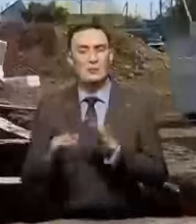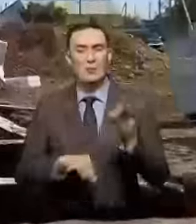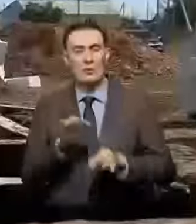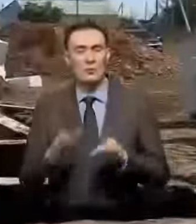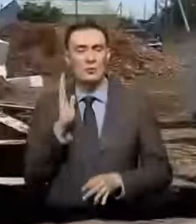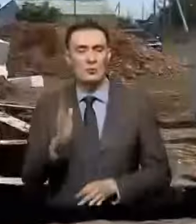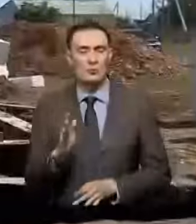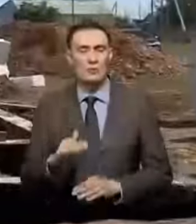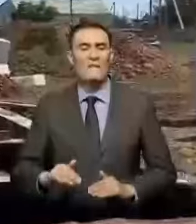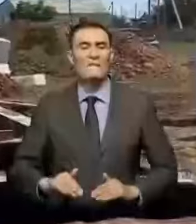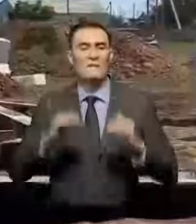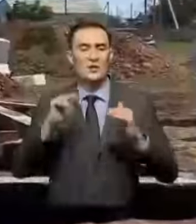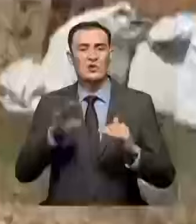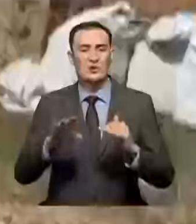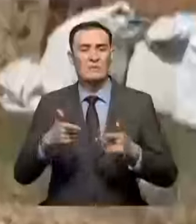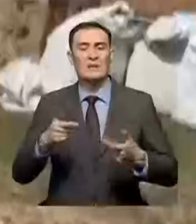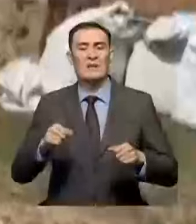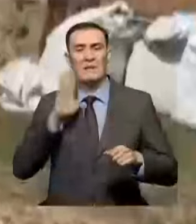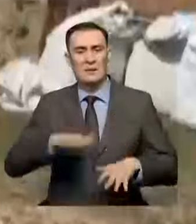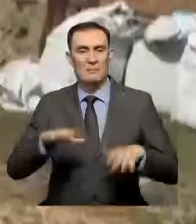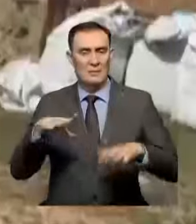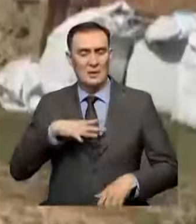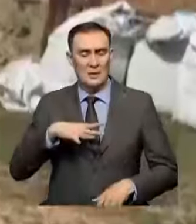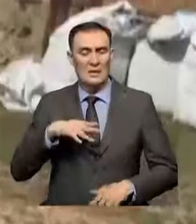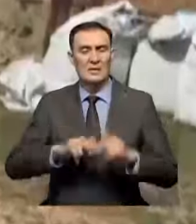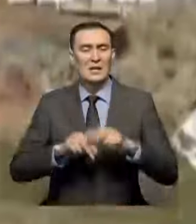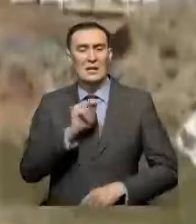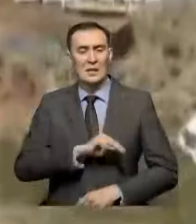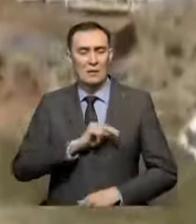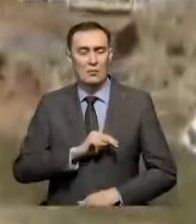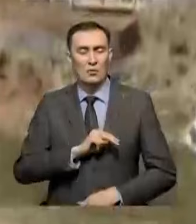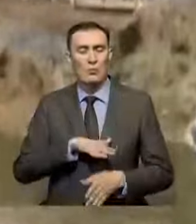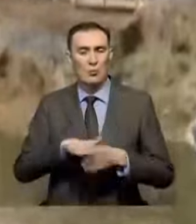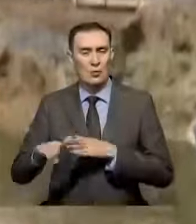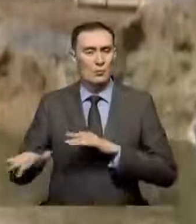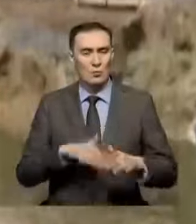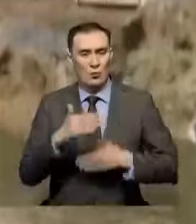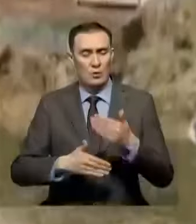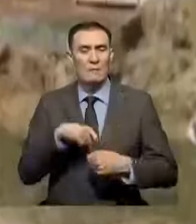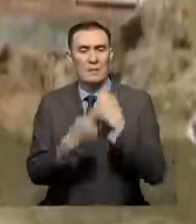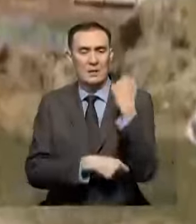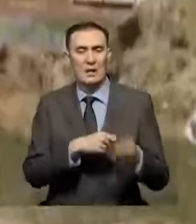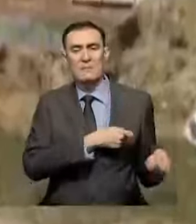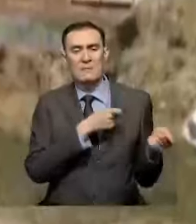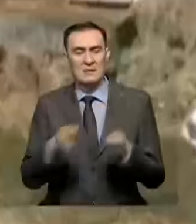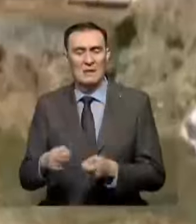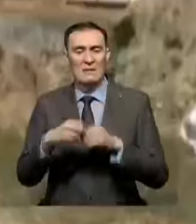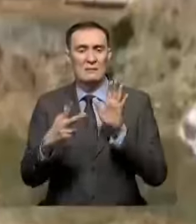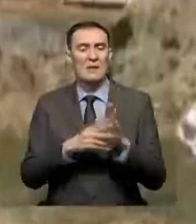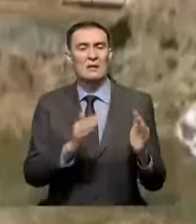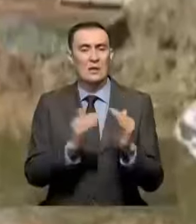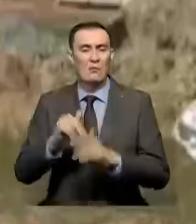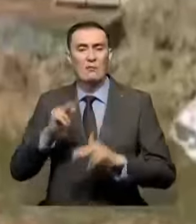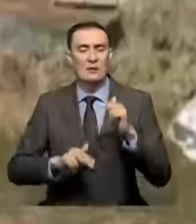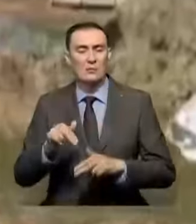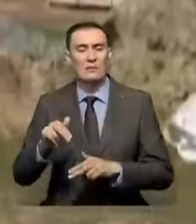проекту они будут выше зоны подтопления. Строительные работы идут полным ходом. Весь материал уже завезли. 18 домов